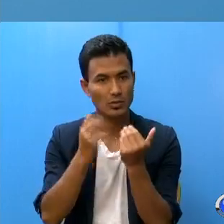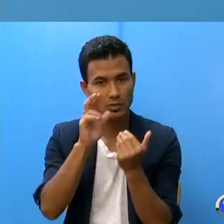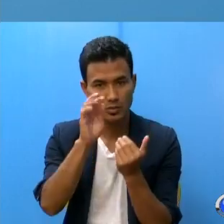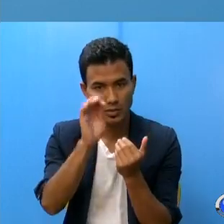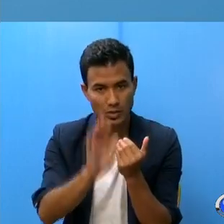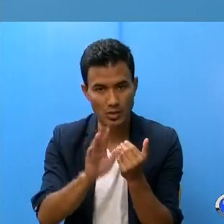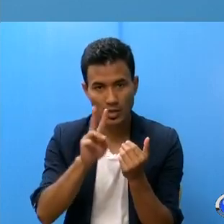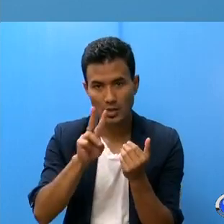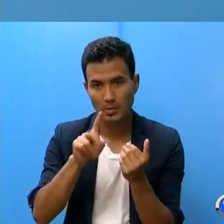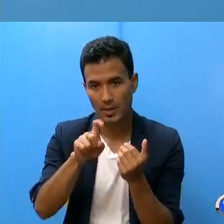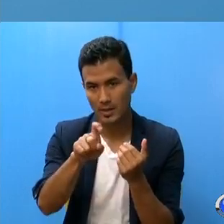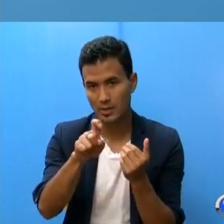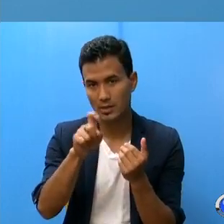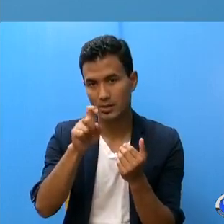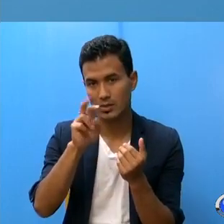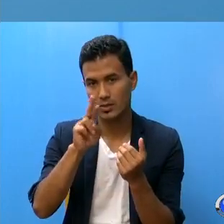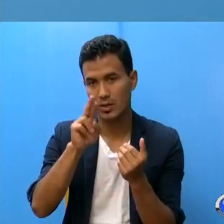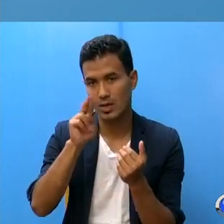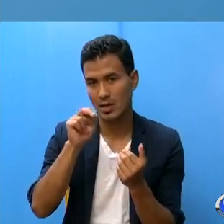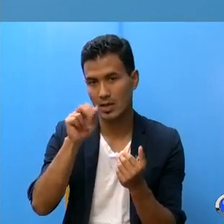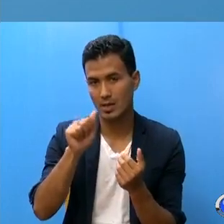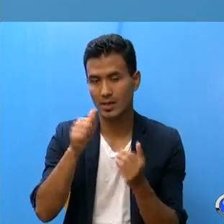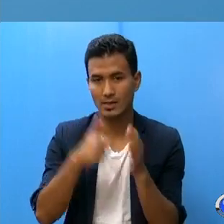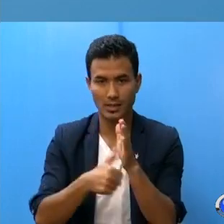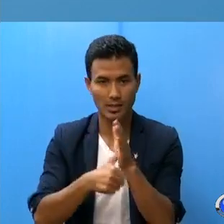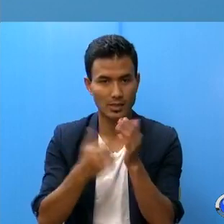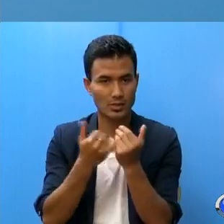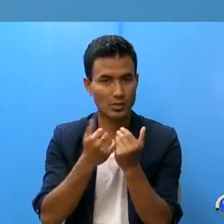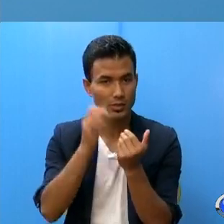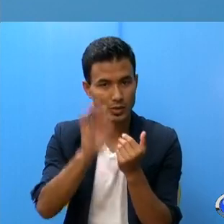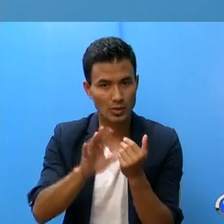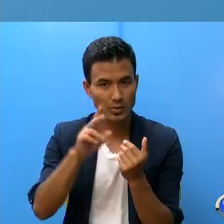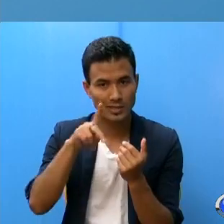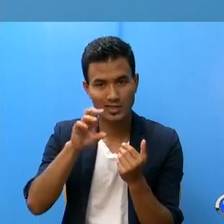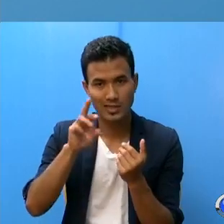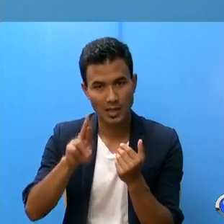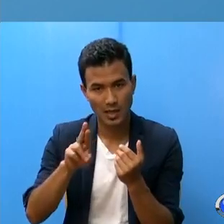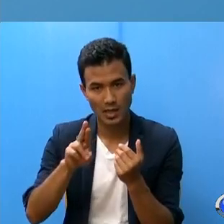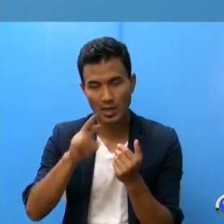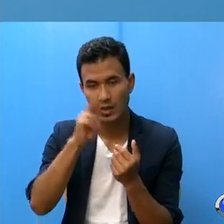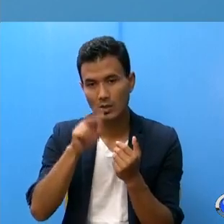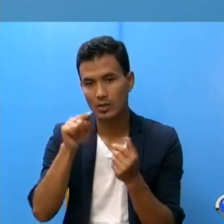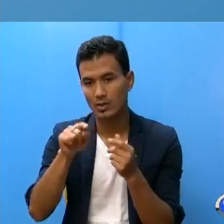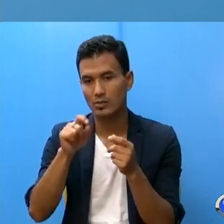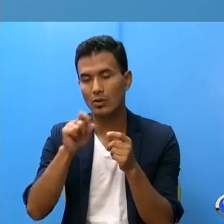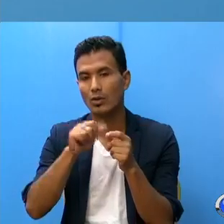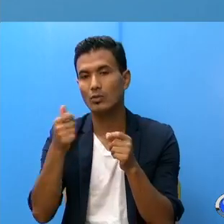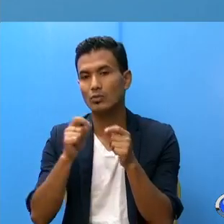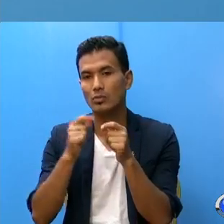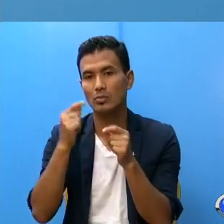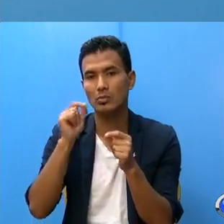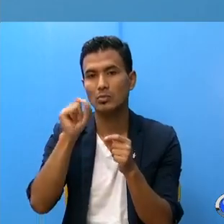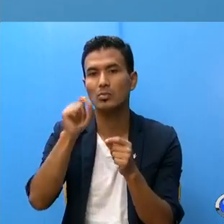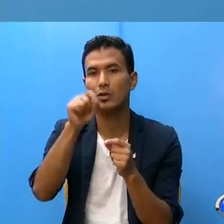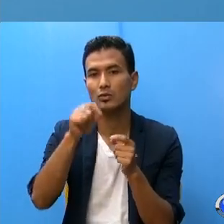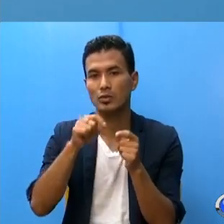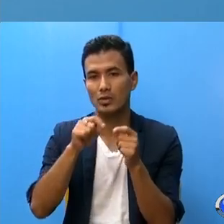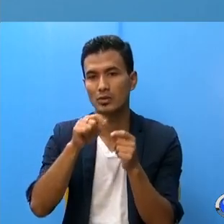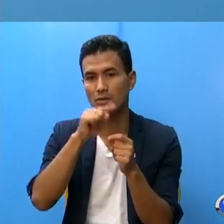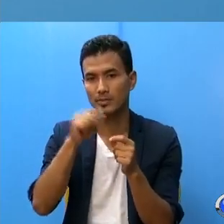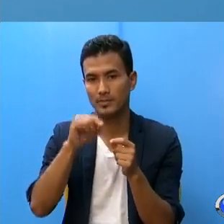बायरस मां बायको RNA चेक करना चाहिंचा तेला PCR टेस्ट बांचा अथी अचिए एंडिजेन मनाएंच तीवीटेस्ट करना हाँच